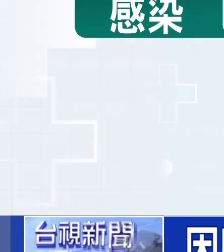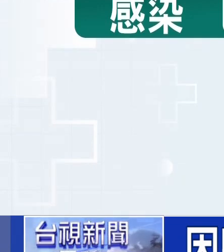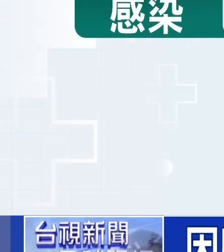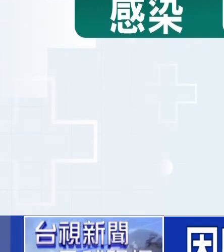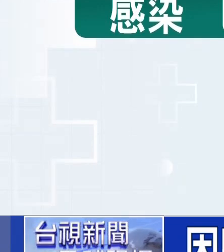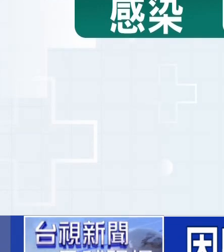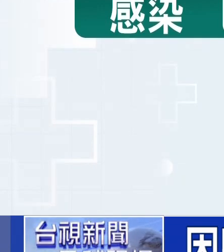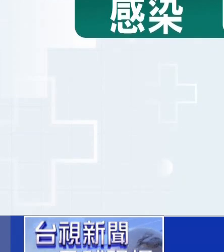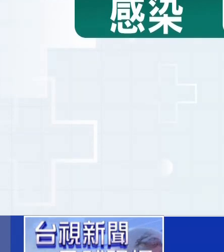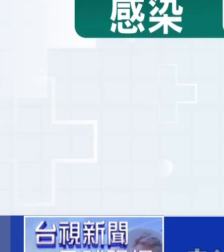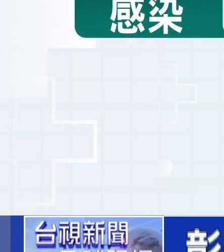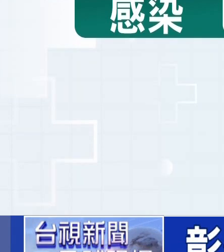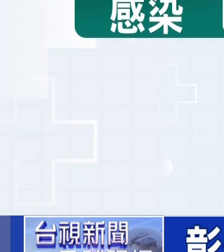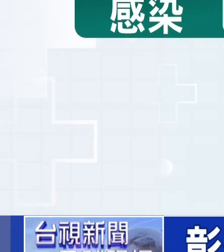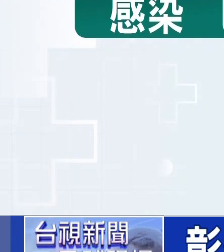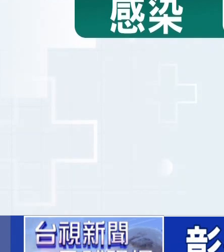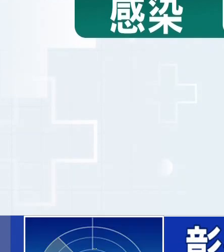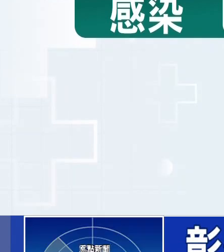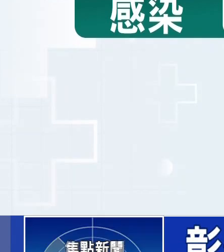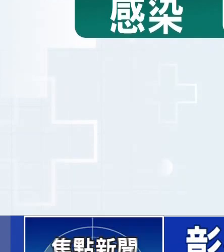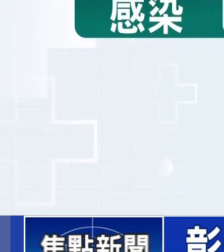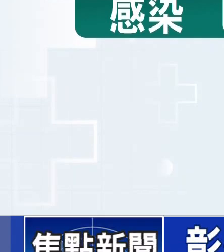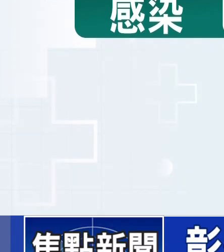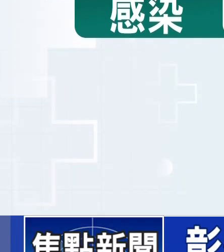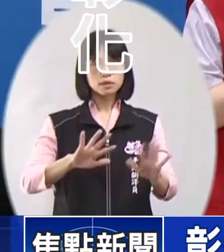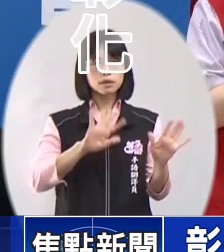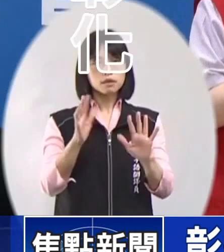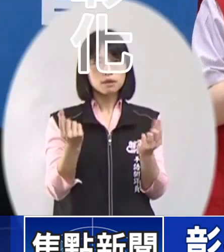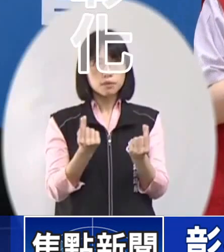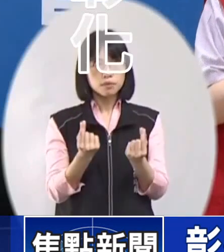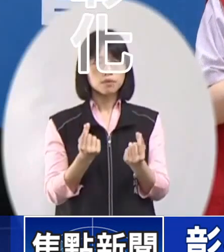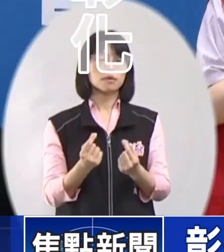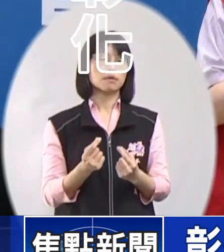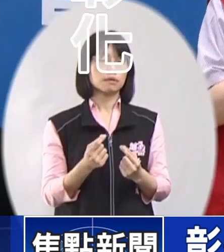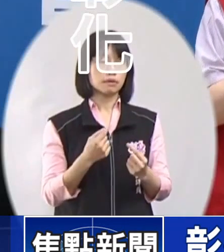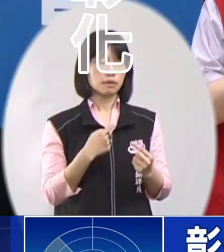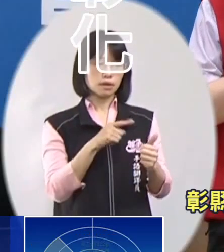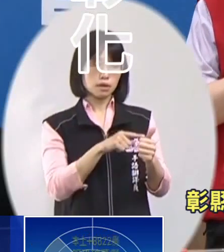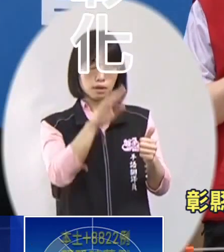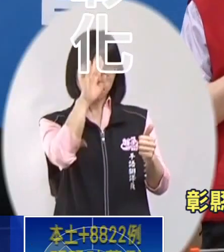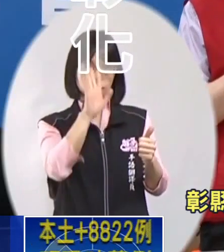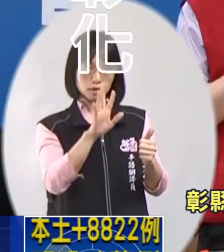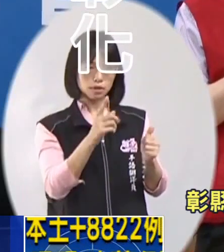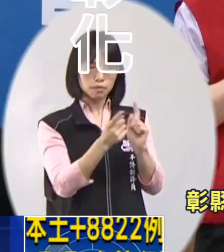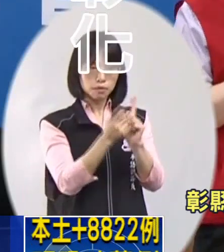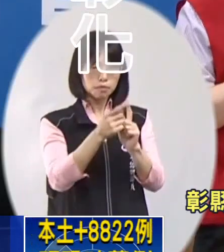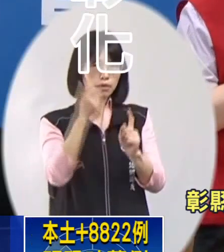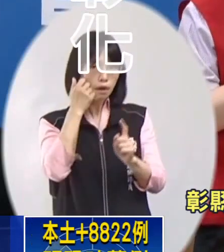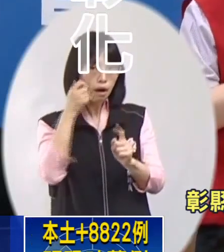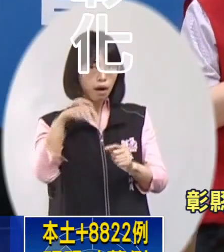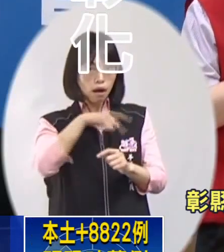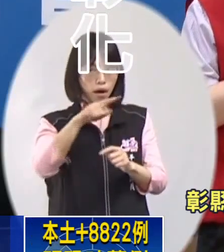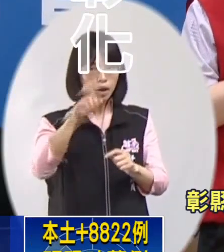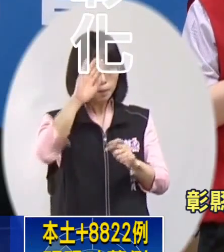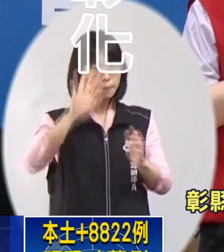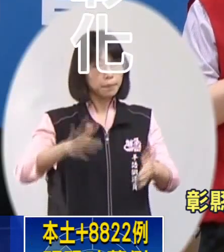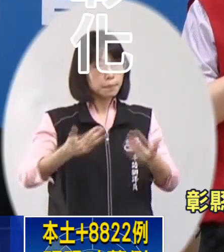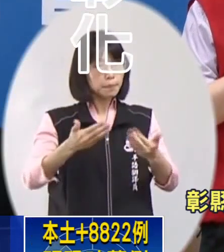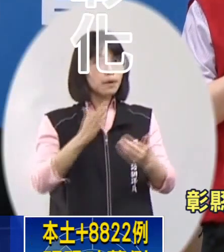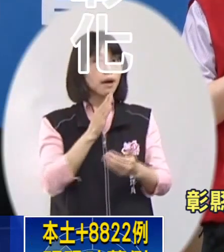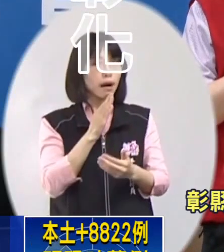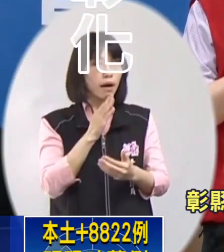习班和幼儿园，确诊案例数持续增加。 最小框列原则，因为大部分都是轻症，框起来之